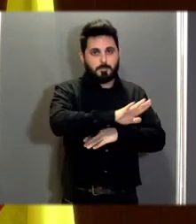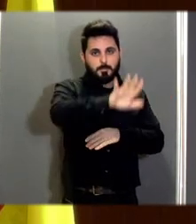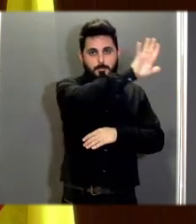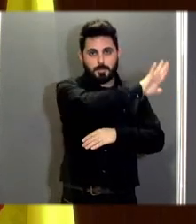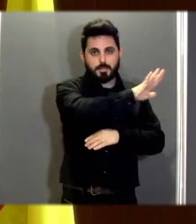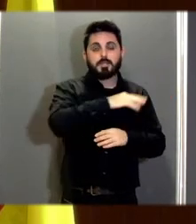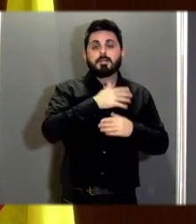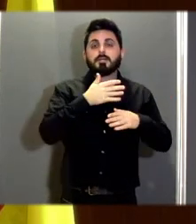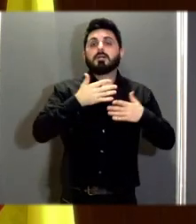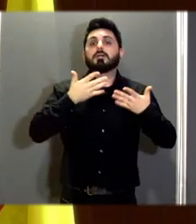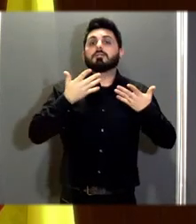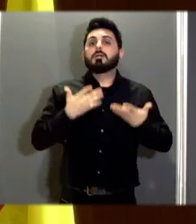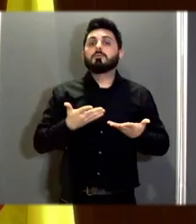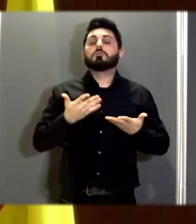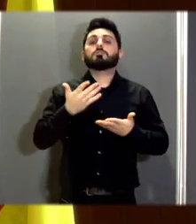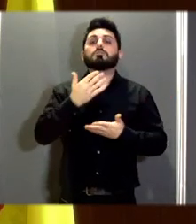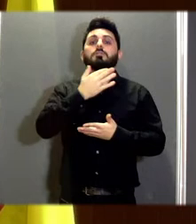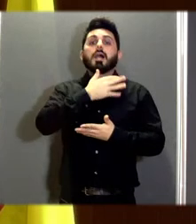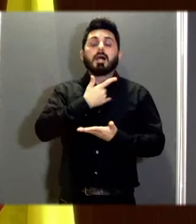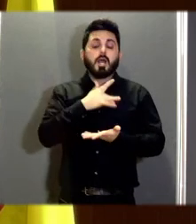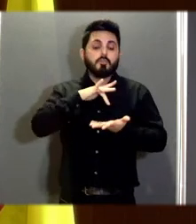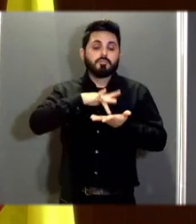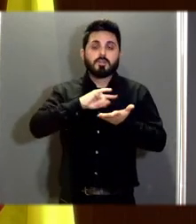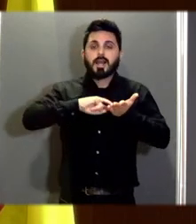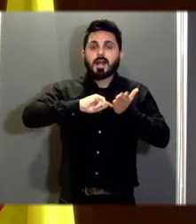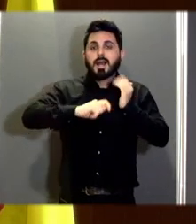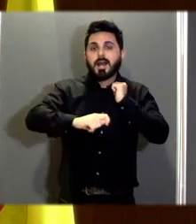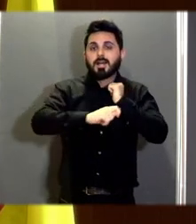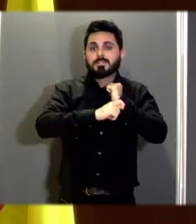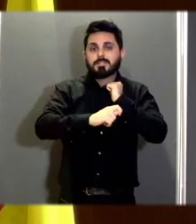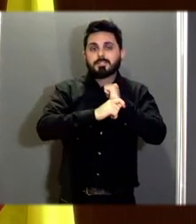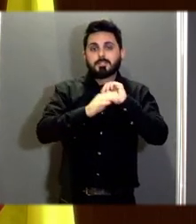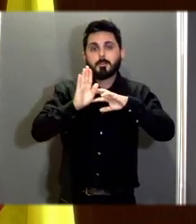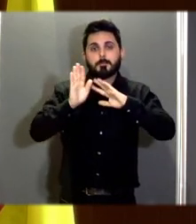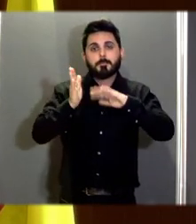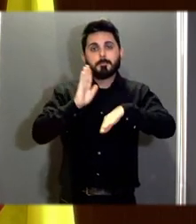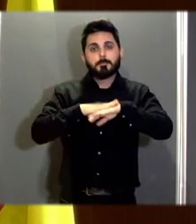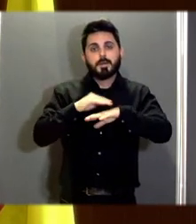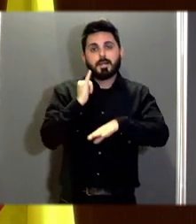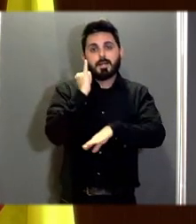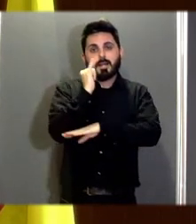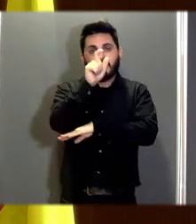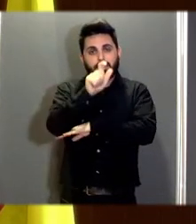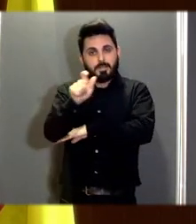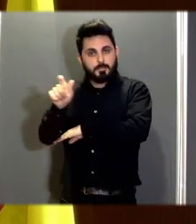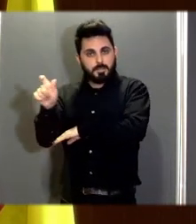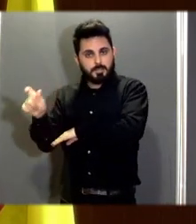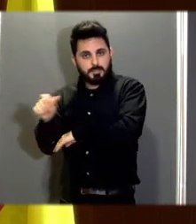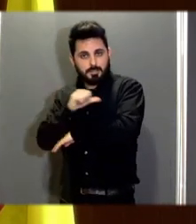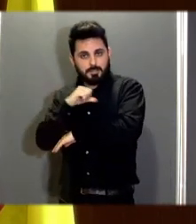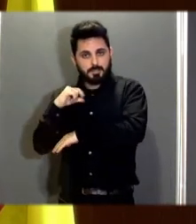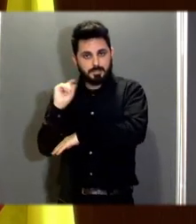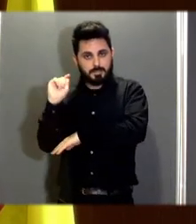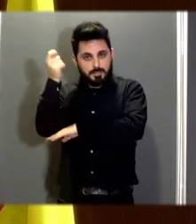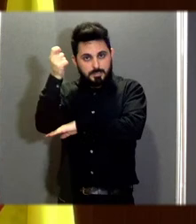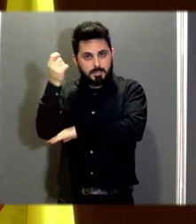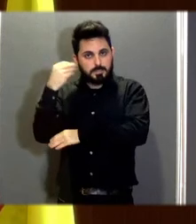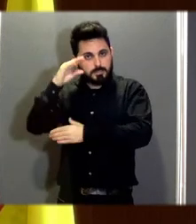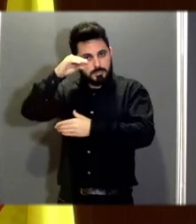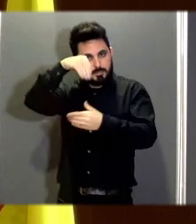calen estratègies per a posicionar independentistes en aquestes institucions, des del Parlament fins a les cambres de